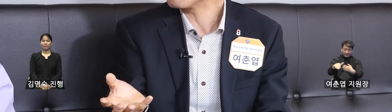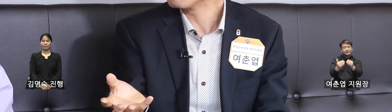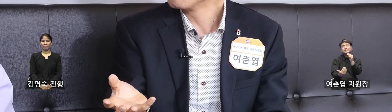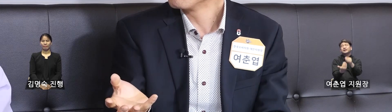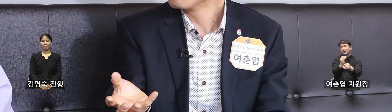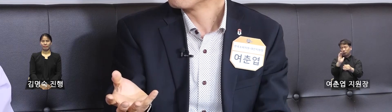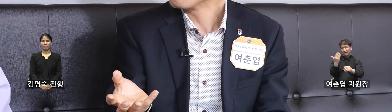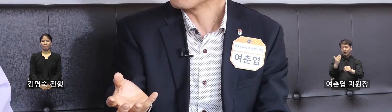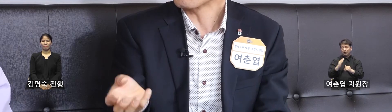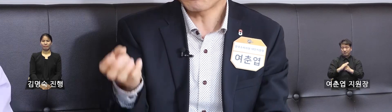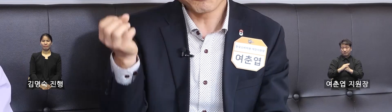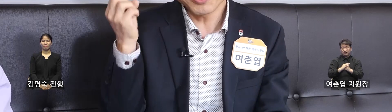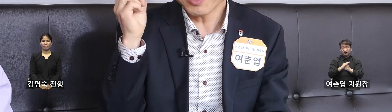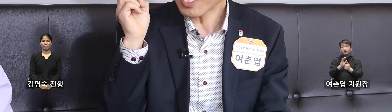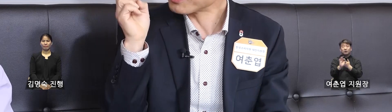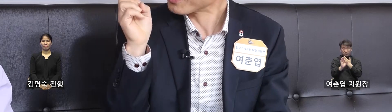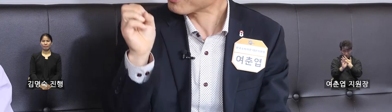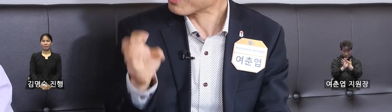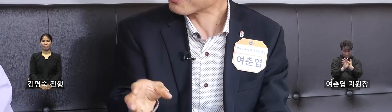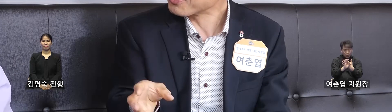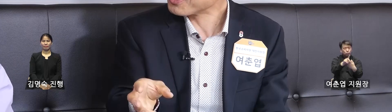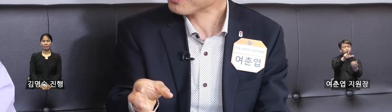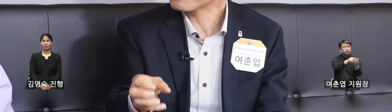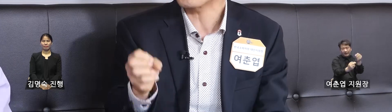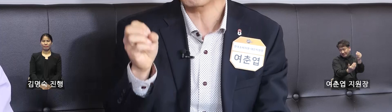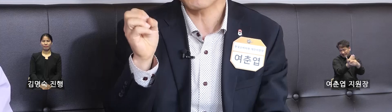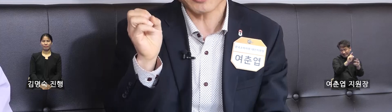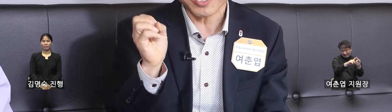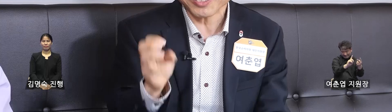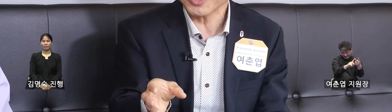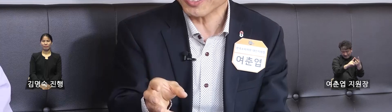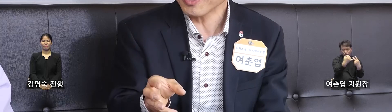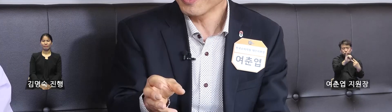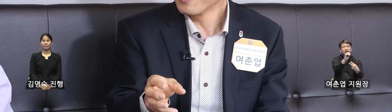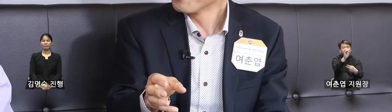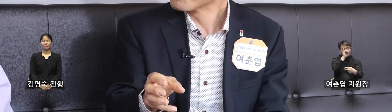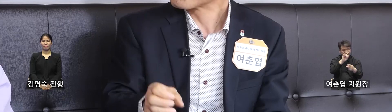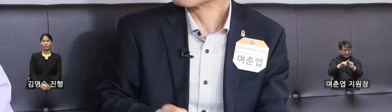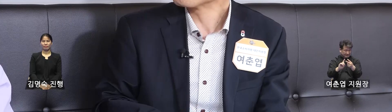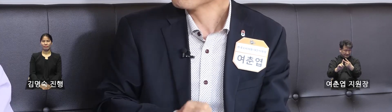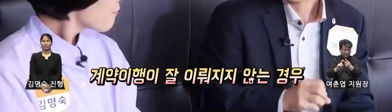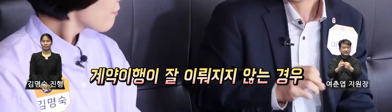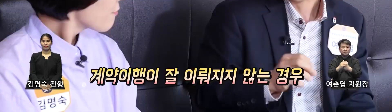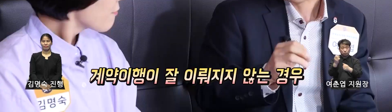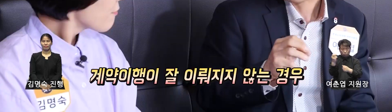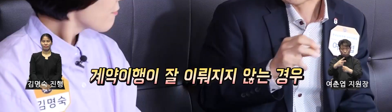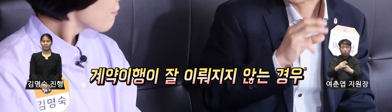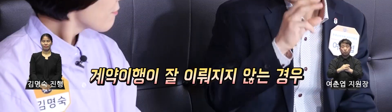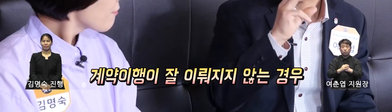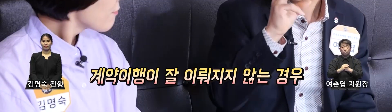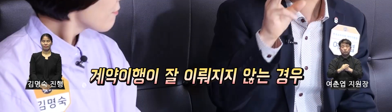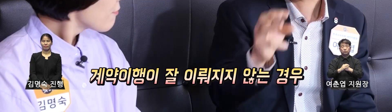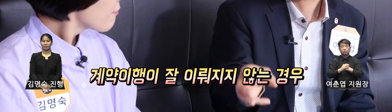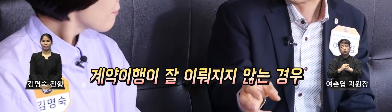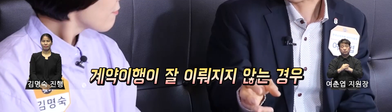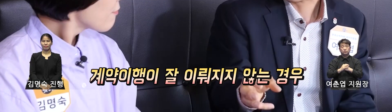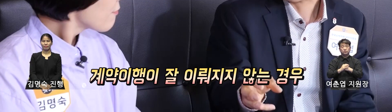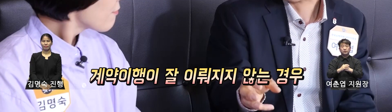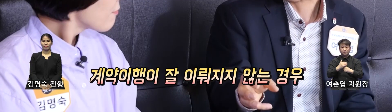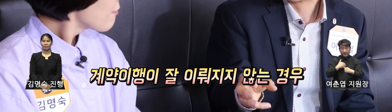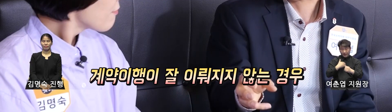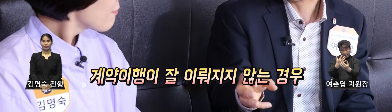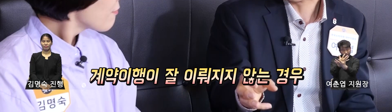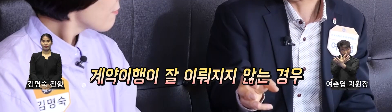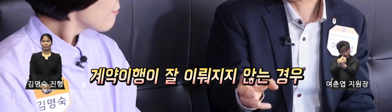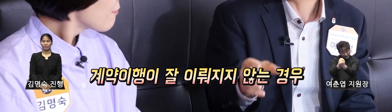하는 거예요. 그래서 품질이 하자가 있다라든지 결함이 있다라든지 또는 내가 계약한